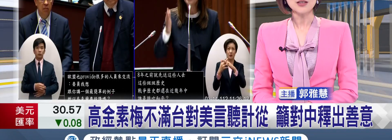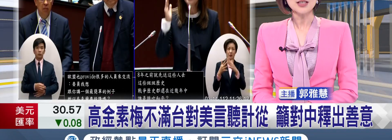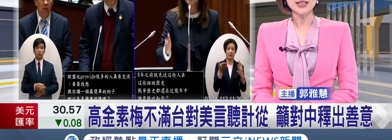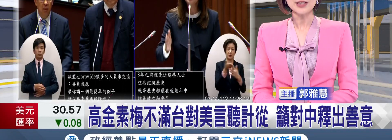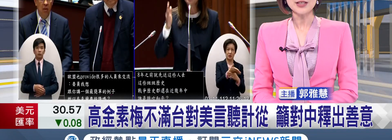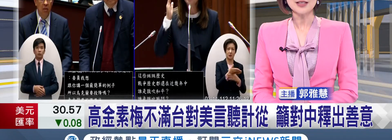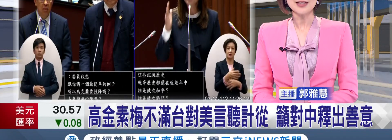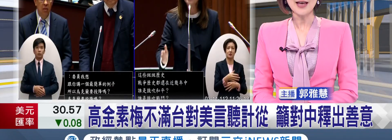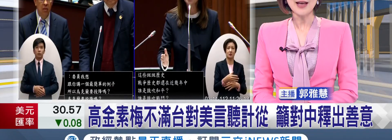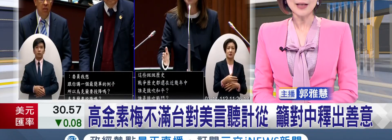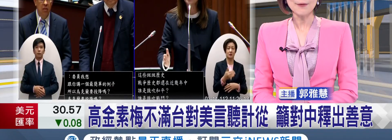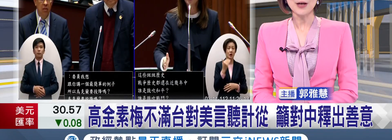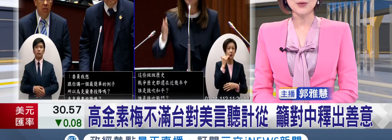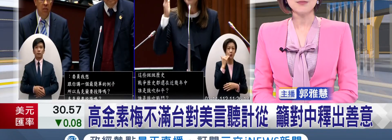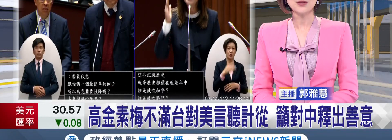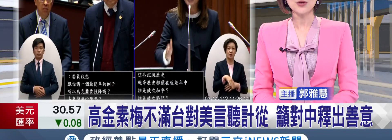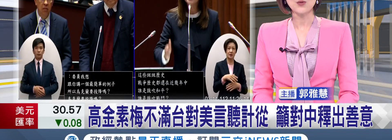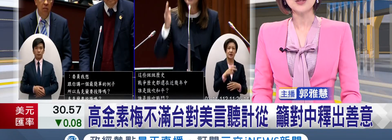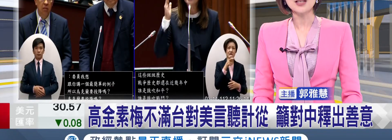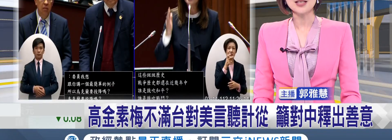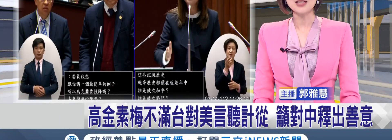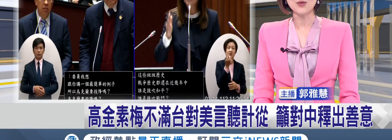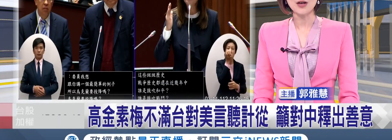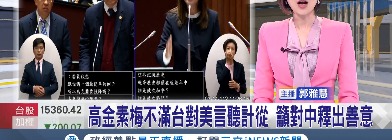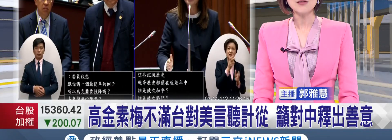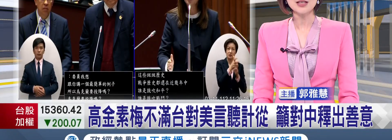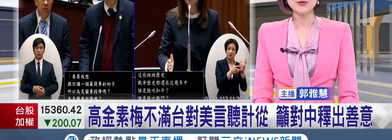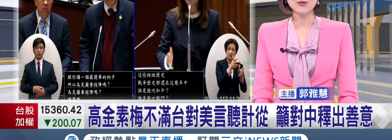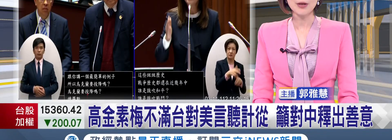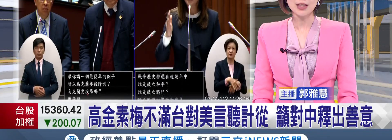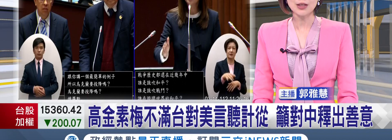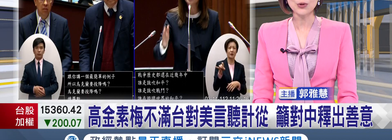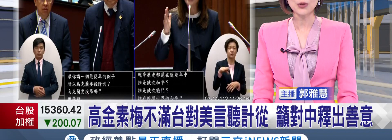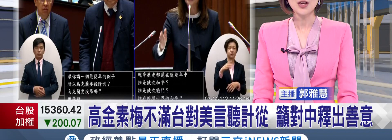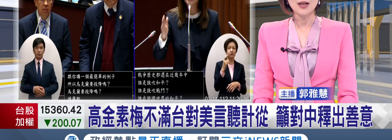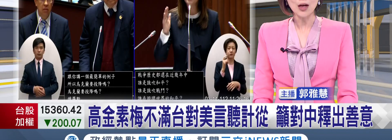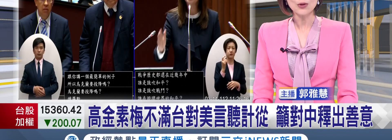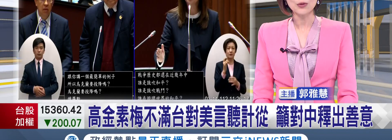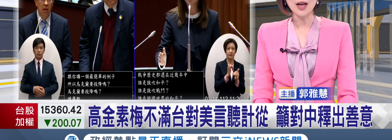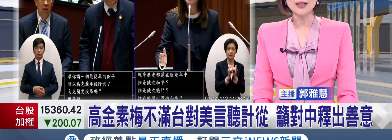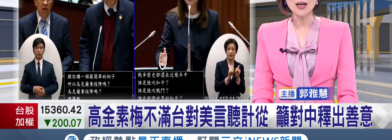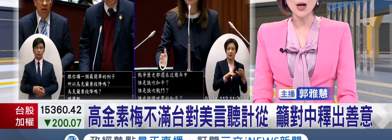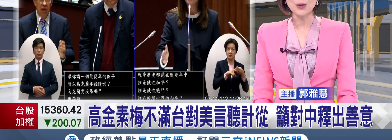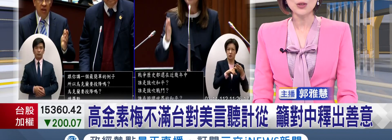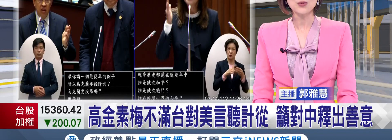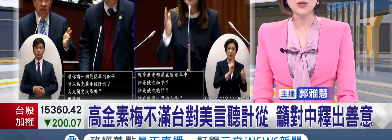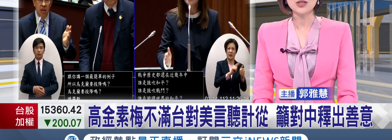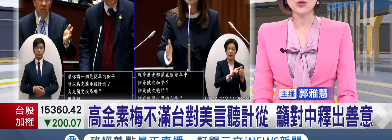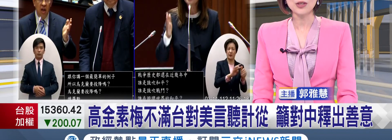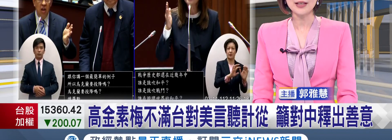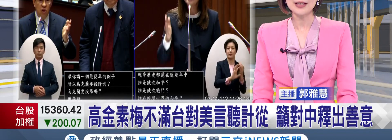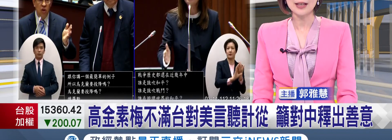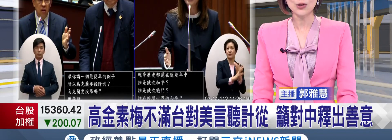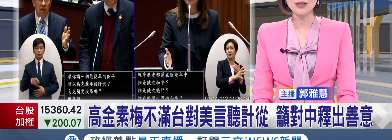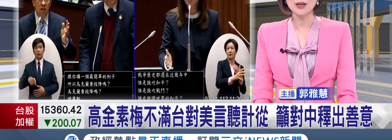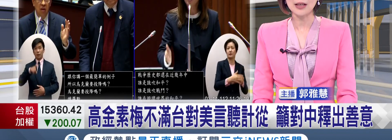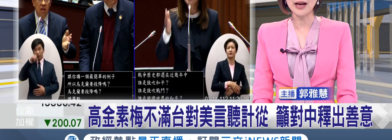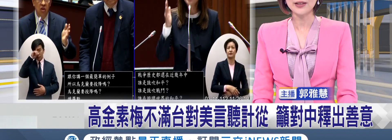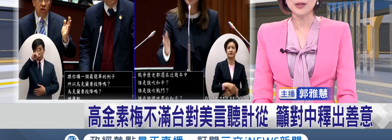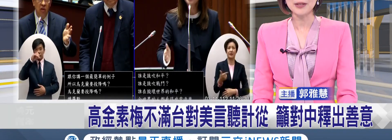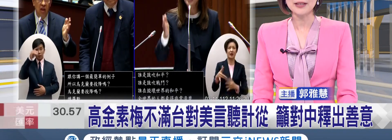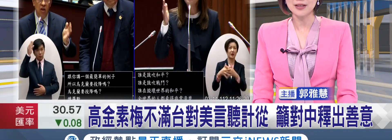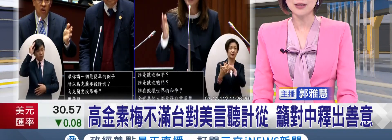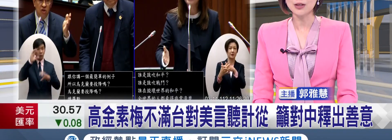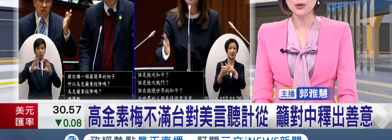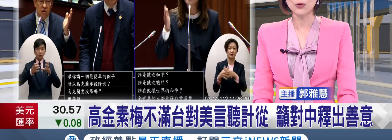行政院长陈建仁今天在立法院面对无党籍立委高金素梅质询，要求他要对中国释出善意来创造